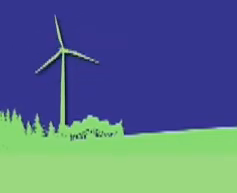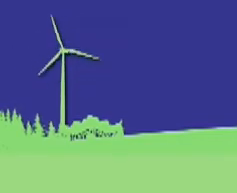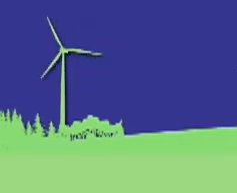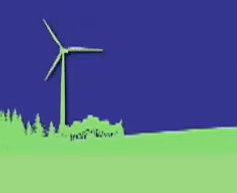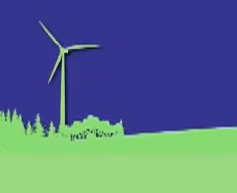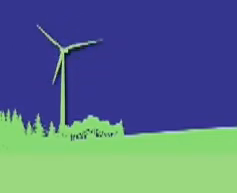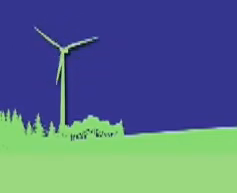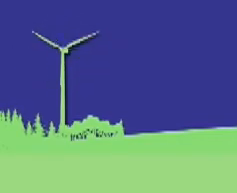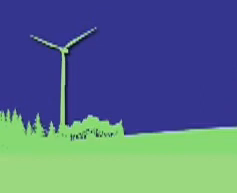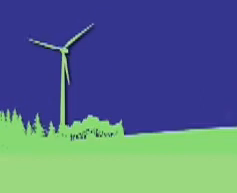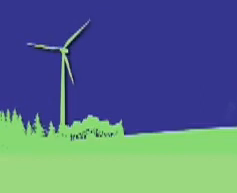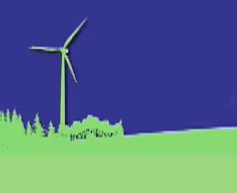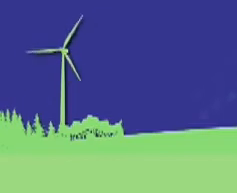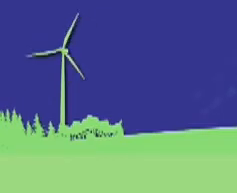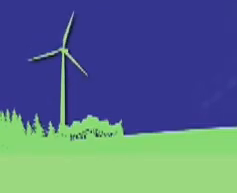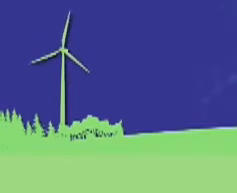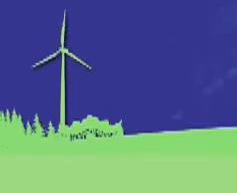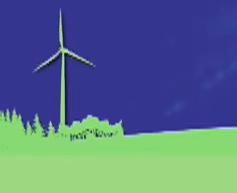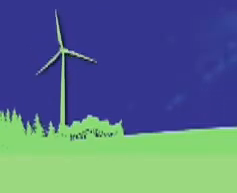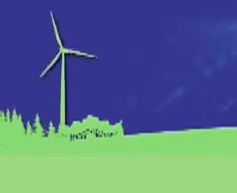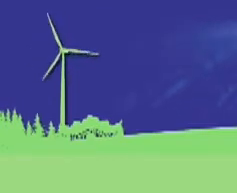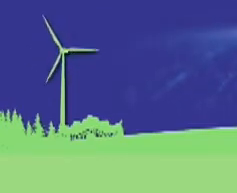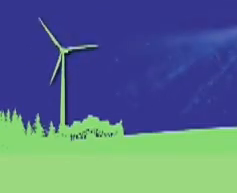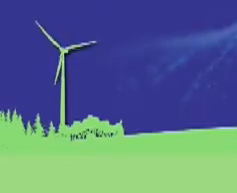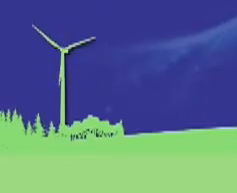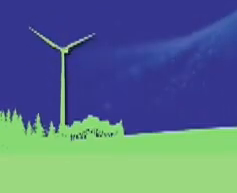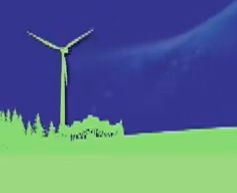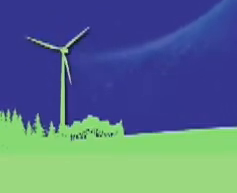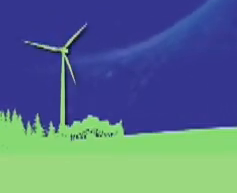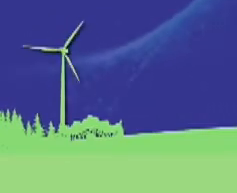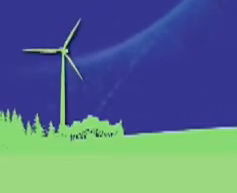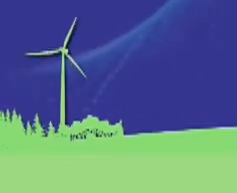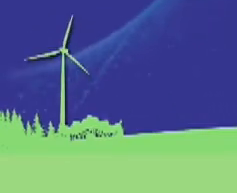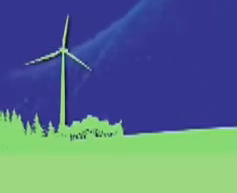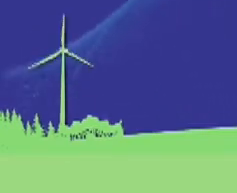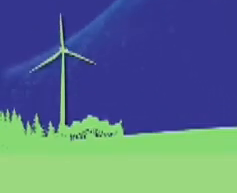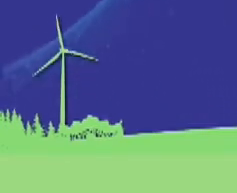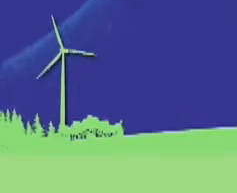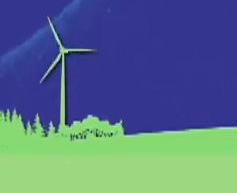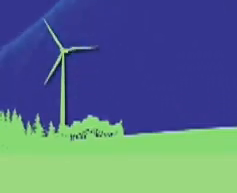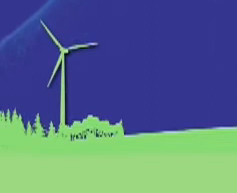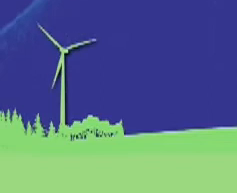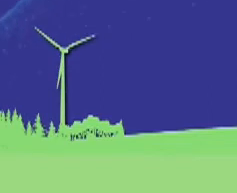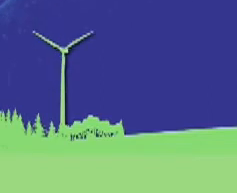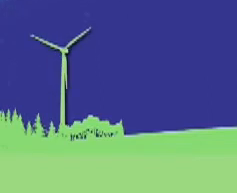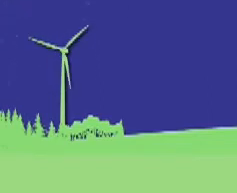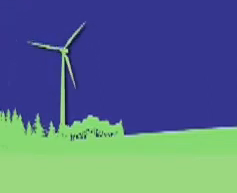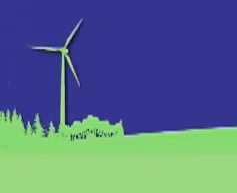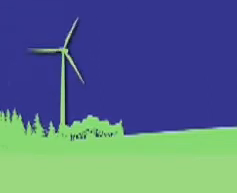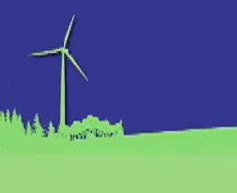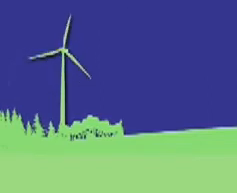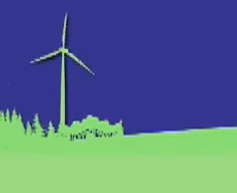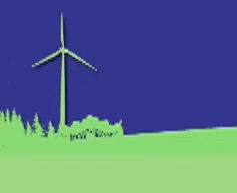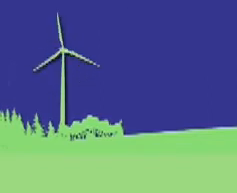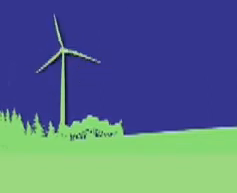semua tetap produktif dan konsisten dalam menerapkan protokol kesehatan ee senang ee senang